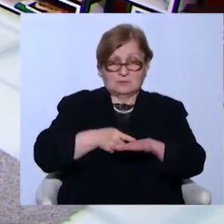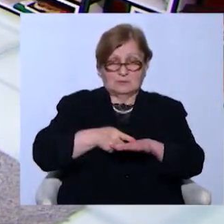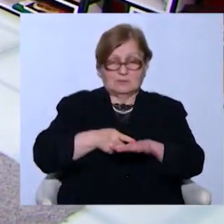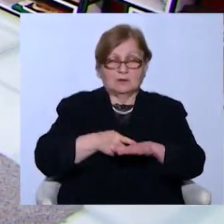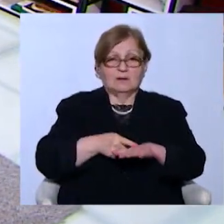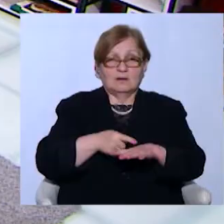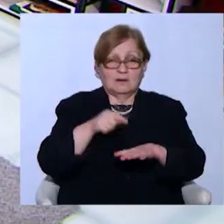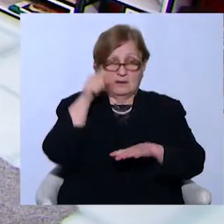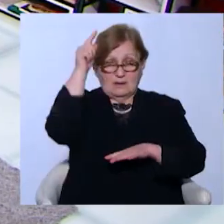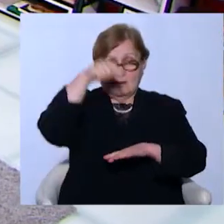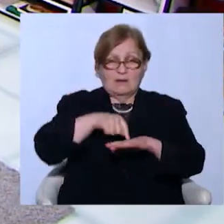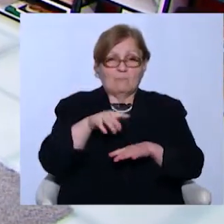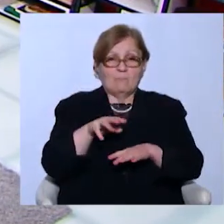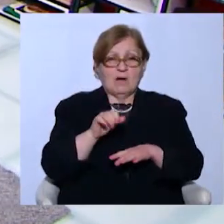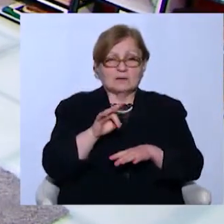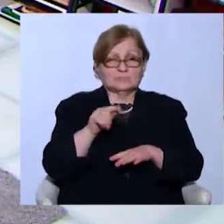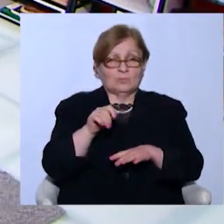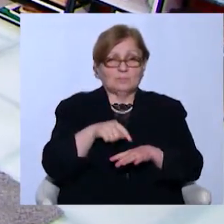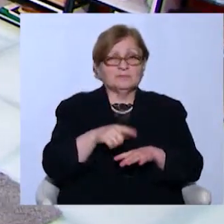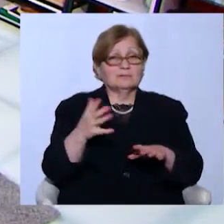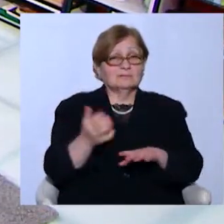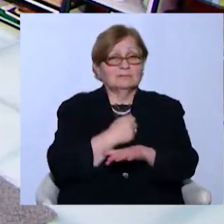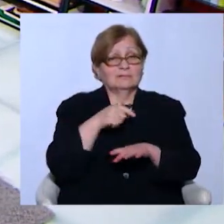ამ მართობების ფუძეებით შექმნილი